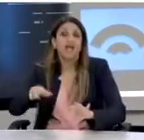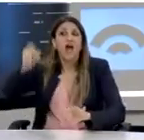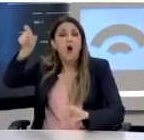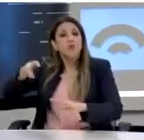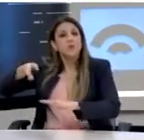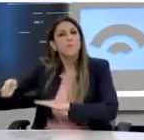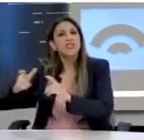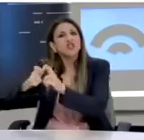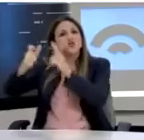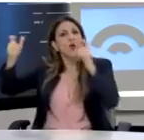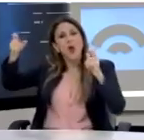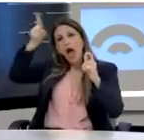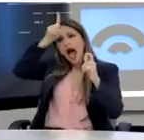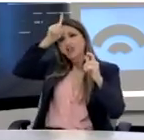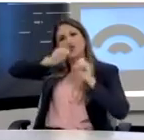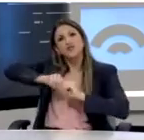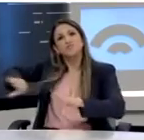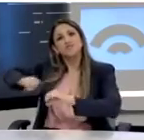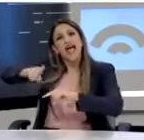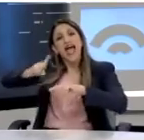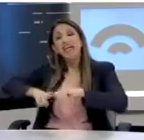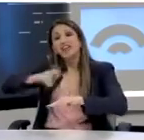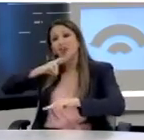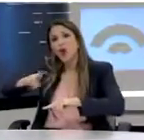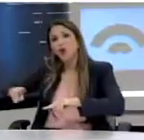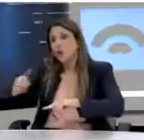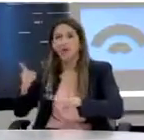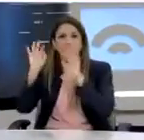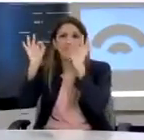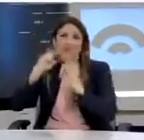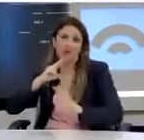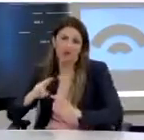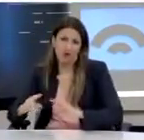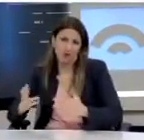ελληνική γλώσσα από τον Αριστοτέλη και όχι η μακεδονική γλώσσα.